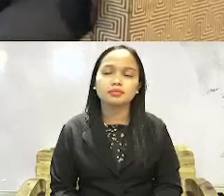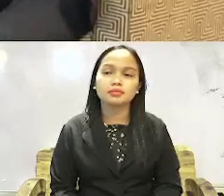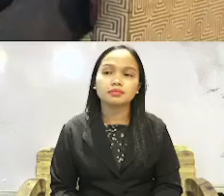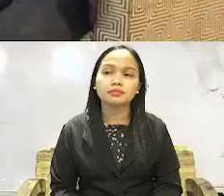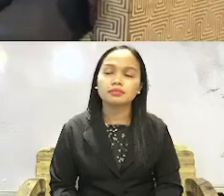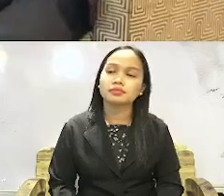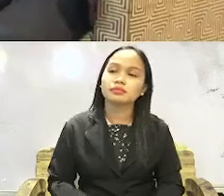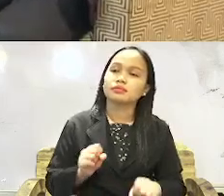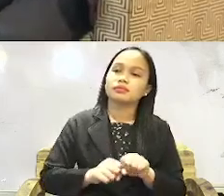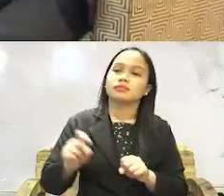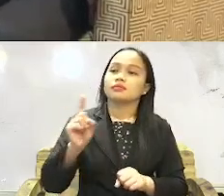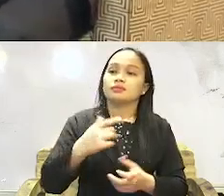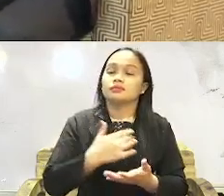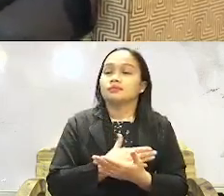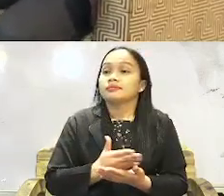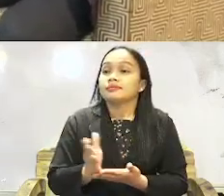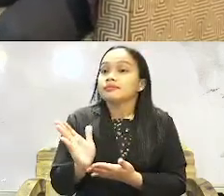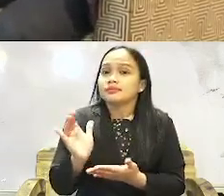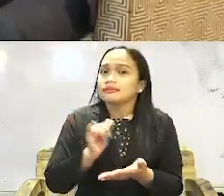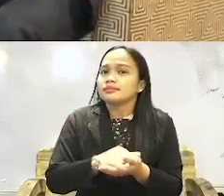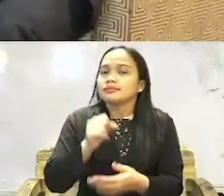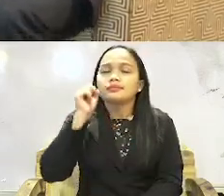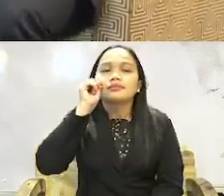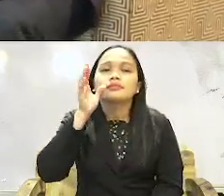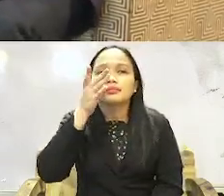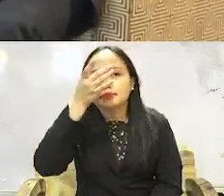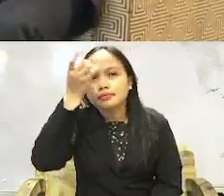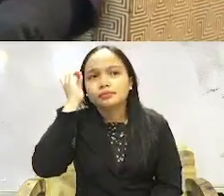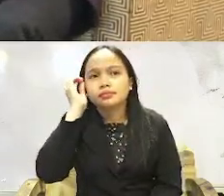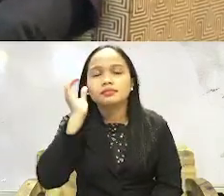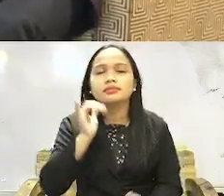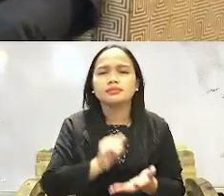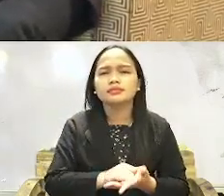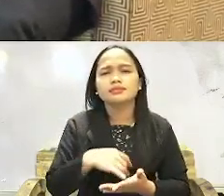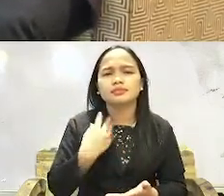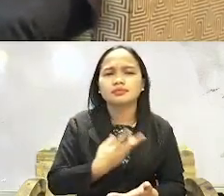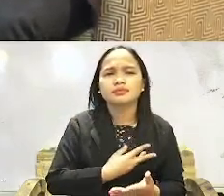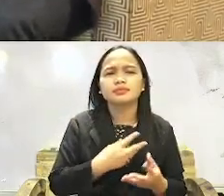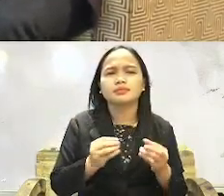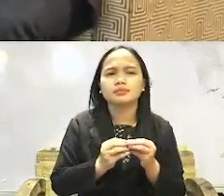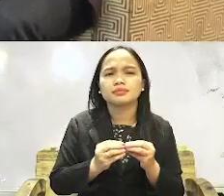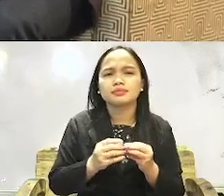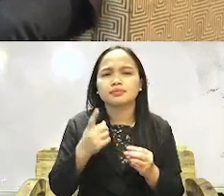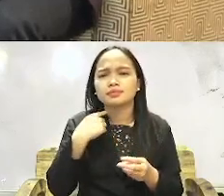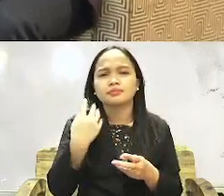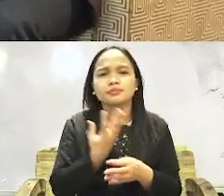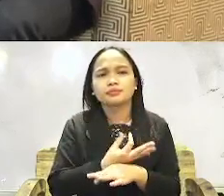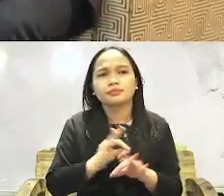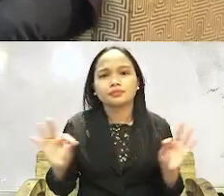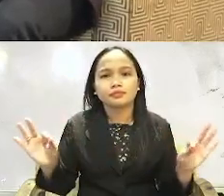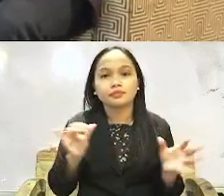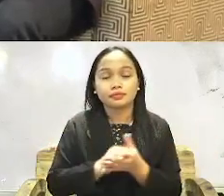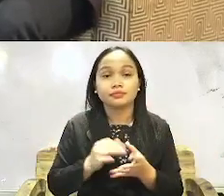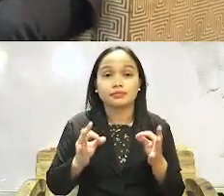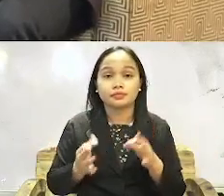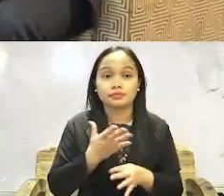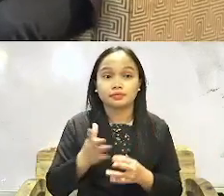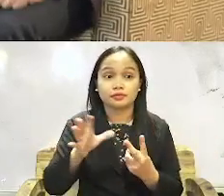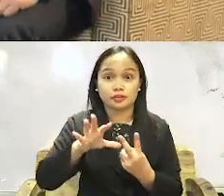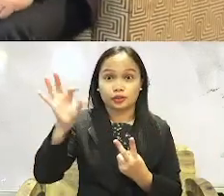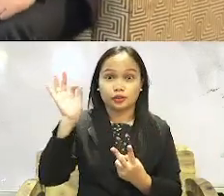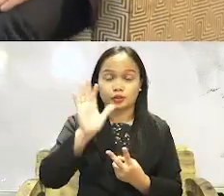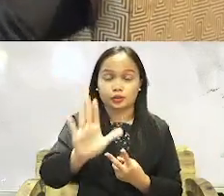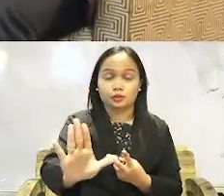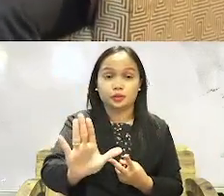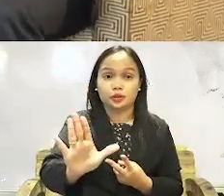So, anyways, yun kasi yun, Sir Dom eh. Kasi, mas maraming nakakalaya kapag tinanggap mo ang sentensya sa'yo.